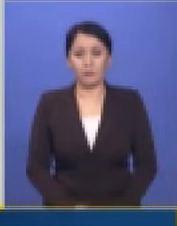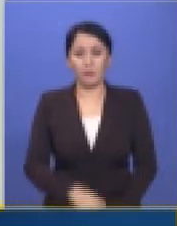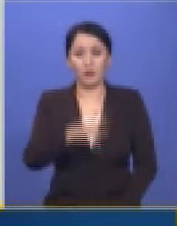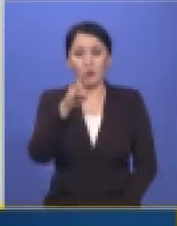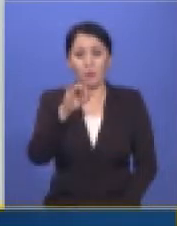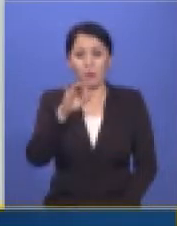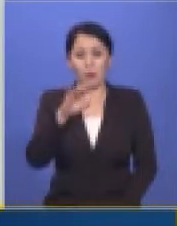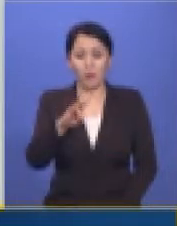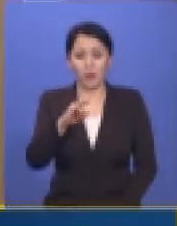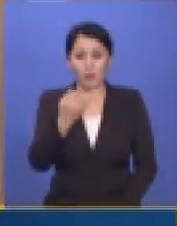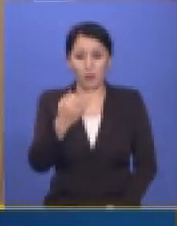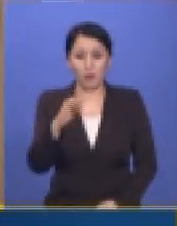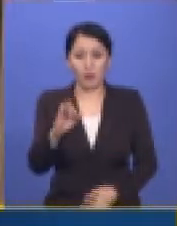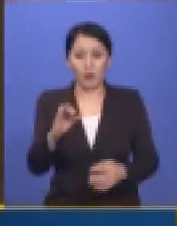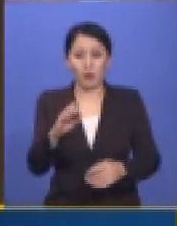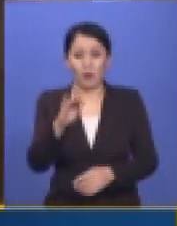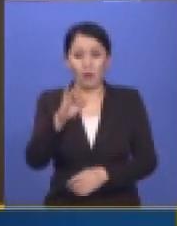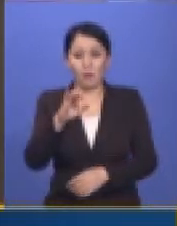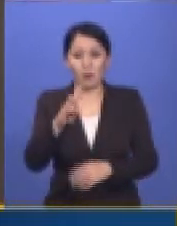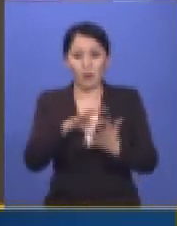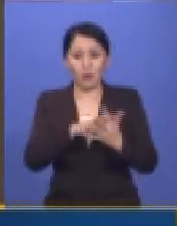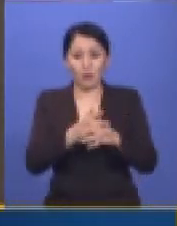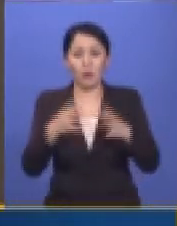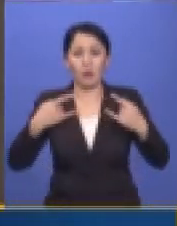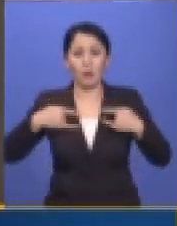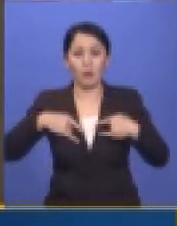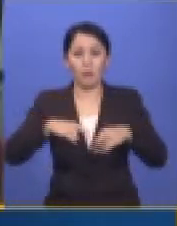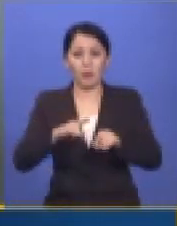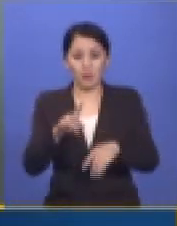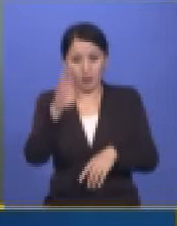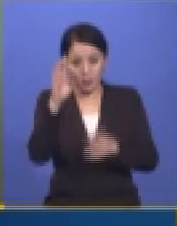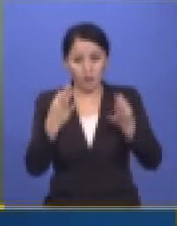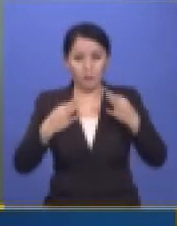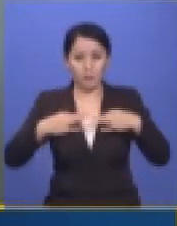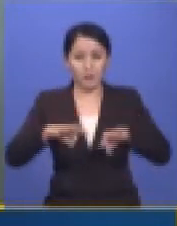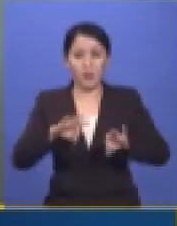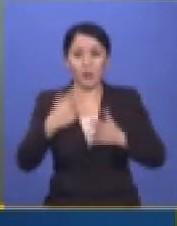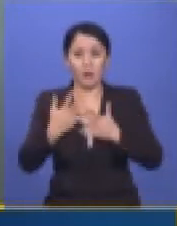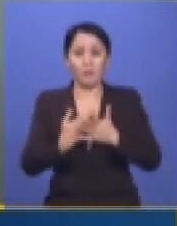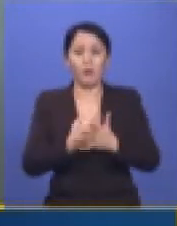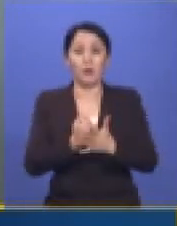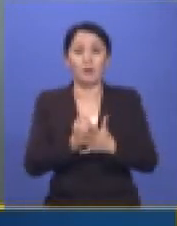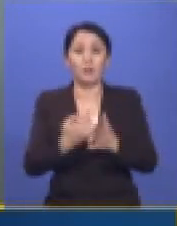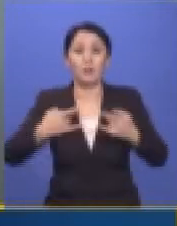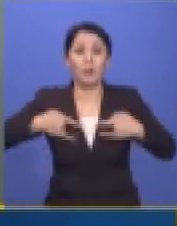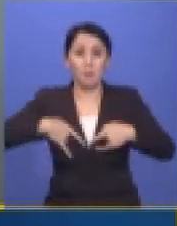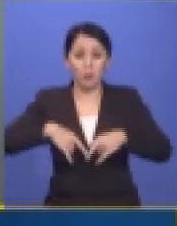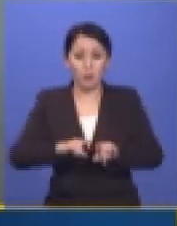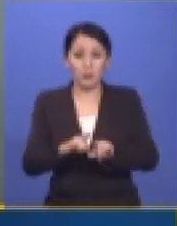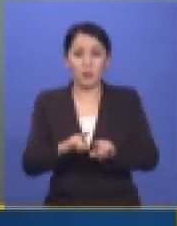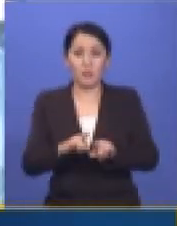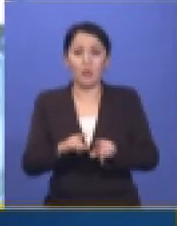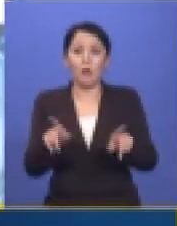Дәурен Зейнуллин Мағжан Жұмабаев ауданының Алуа елді мекенінің тумасы. Еліміз тәуелсіздікке қол жеткізген жылы дүниеге келген ол,